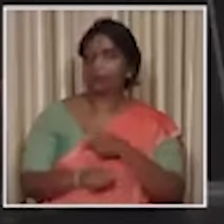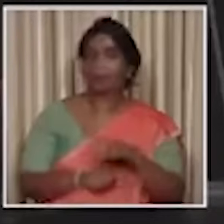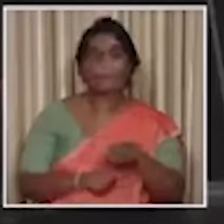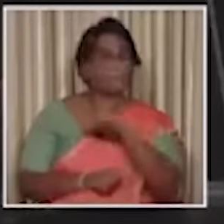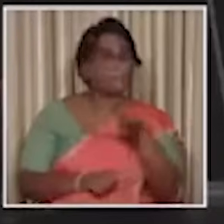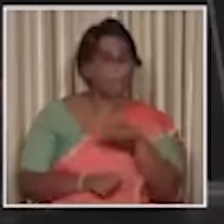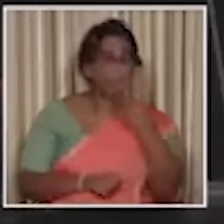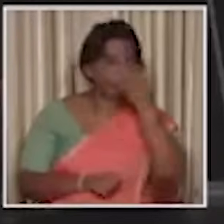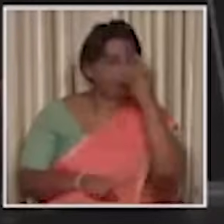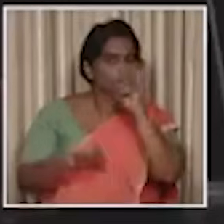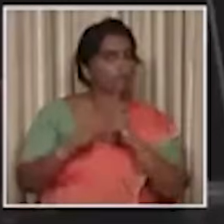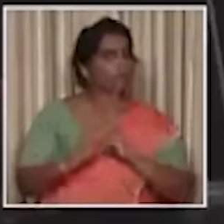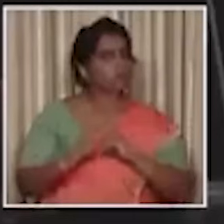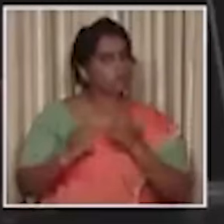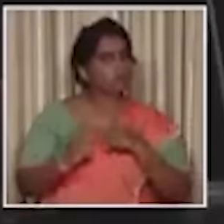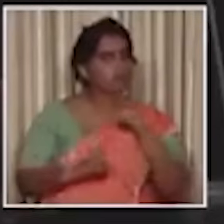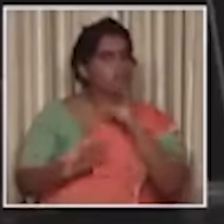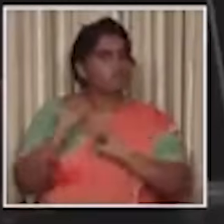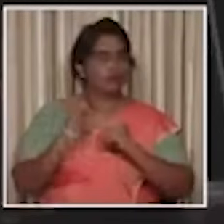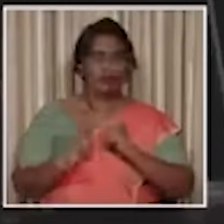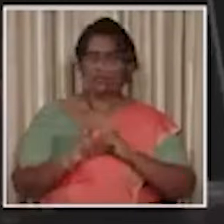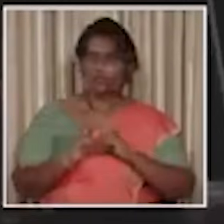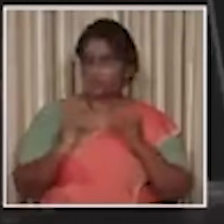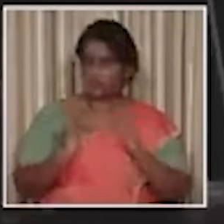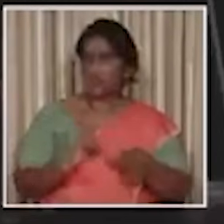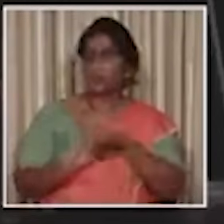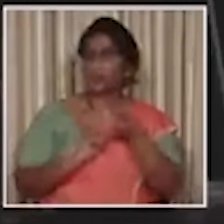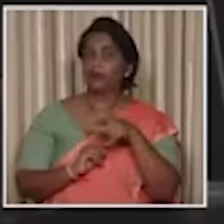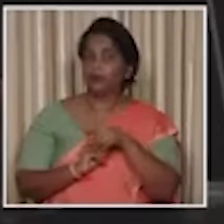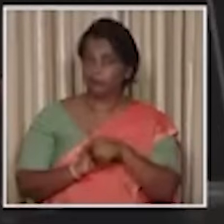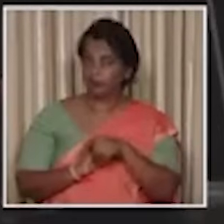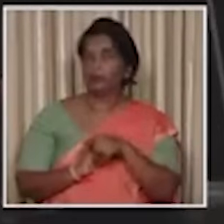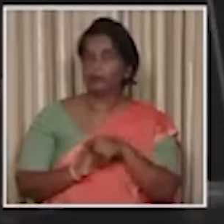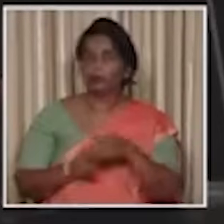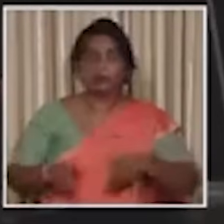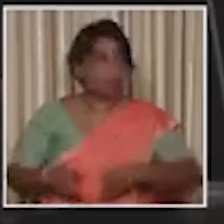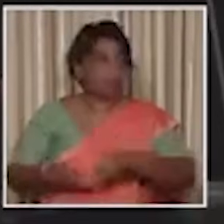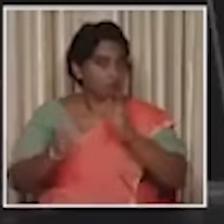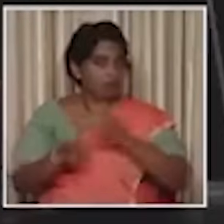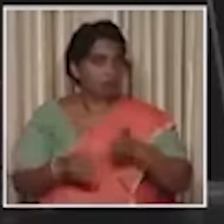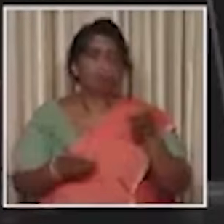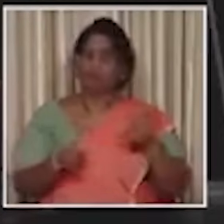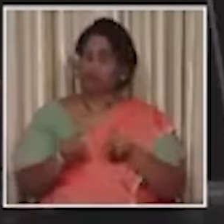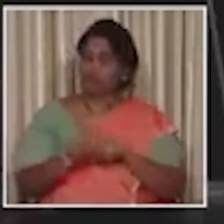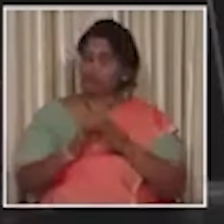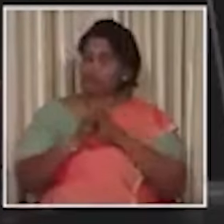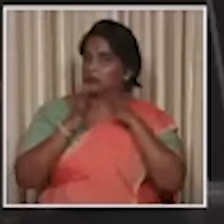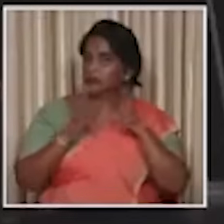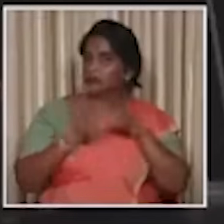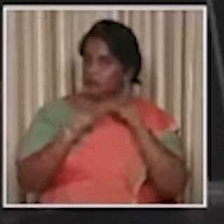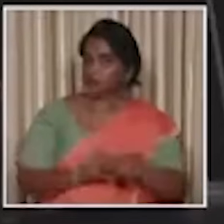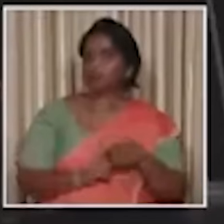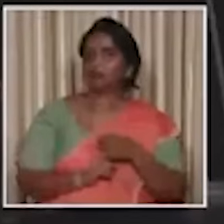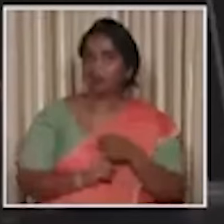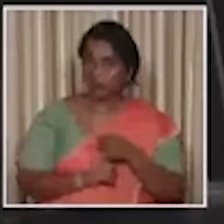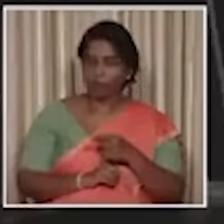தாயக பகுதிகளின் பெருநகரங்களிலும் பிரதான வீதிகளிலும் ஏராளமான போர் வெற்றி சின்னங்களை நிரந்தரமாக நிறுவப்பட்டுள்ளன.